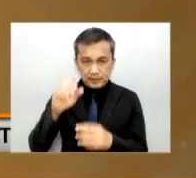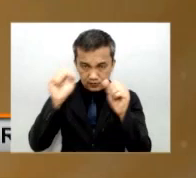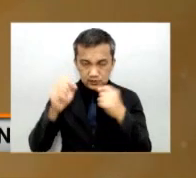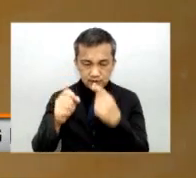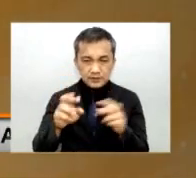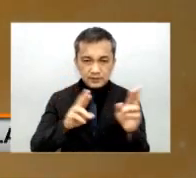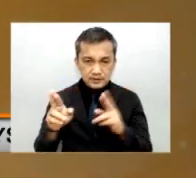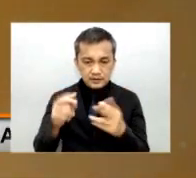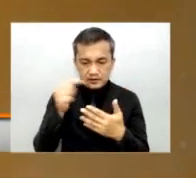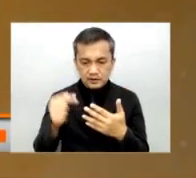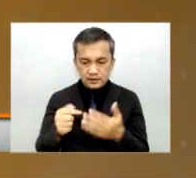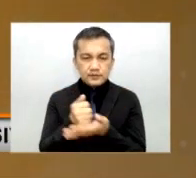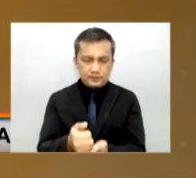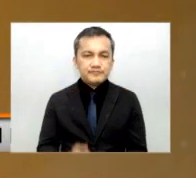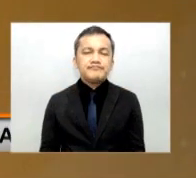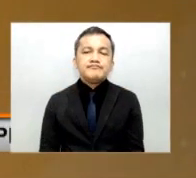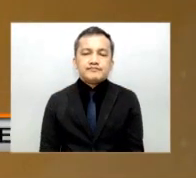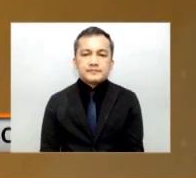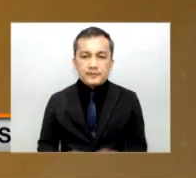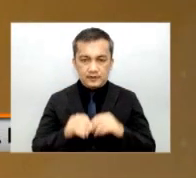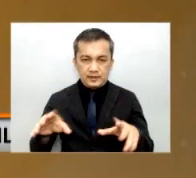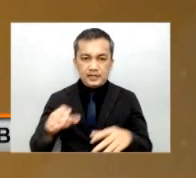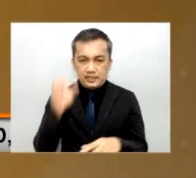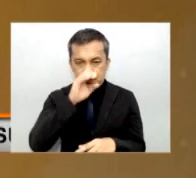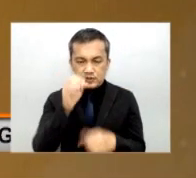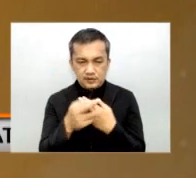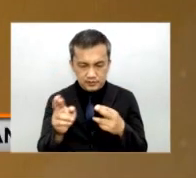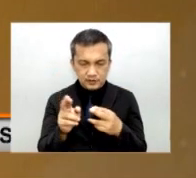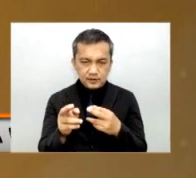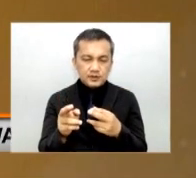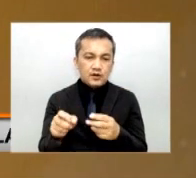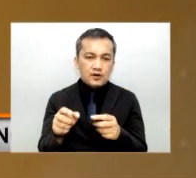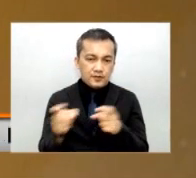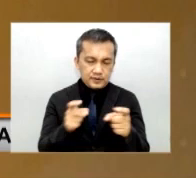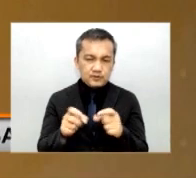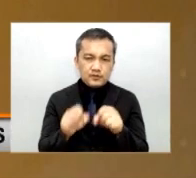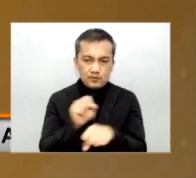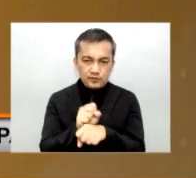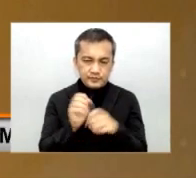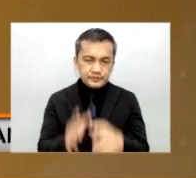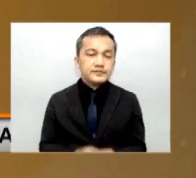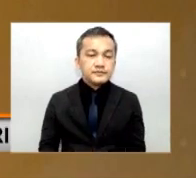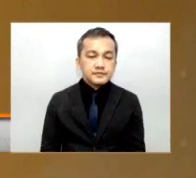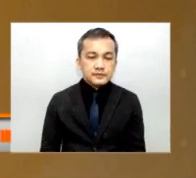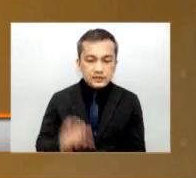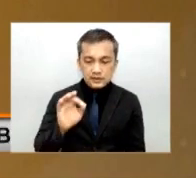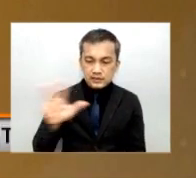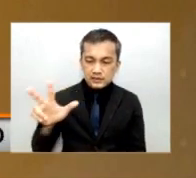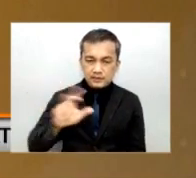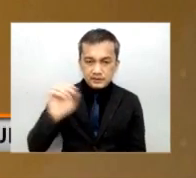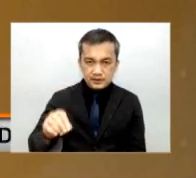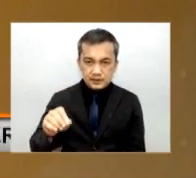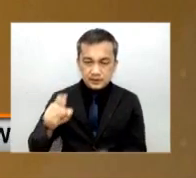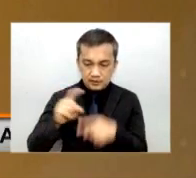pang ayuda. Naka-deploy din ang mga search, rescue and retrieval operations personnel. Nasa 93% ng nawala ng kuryente